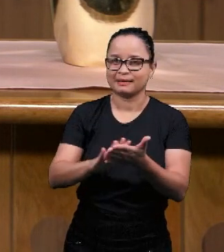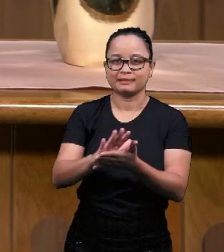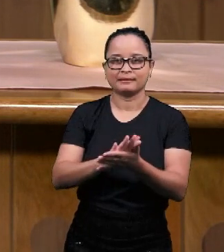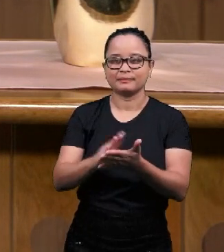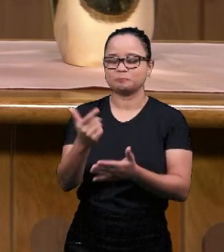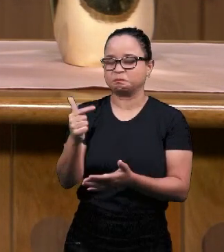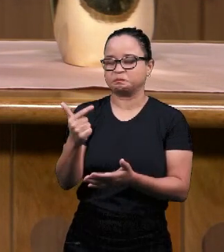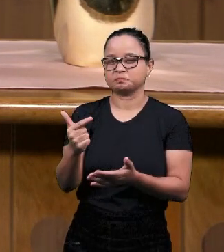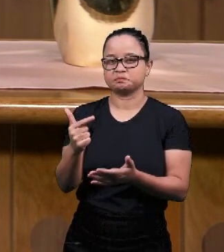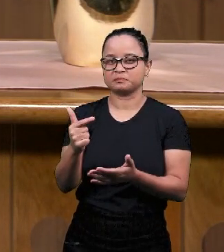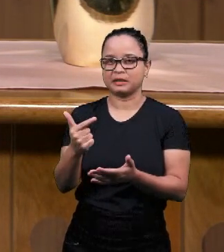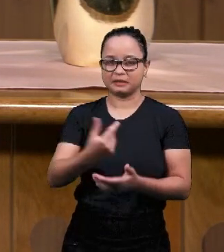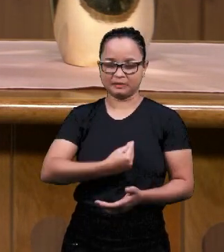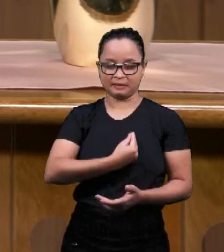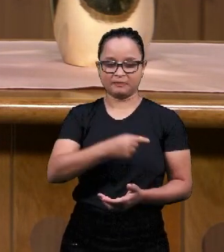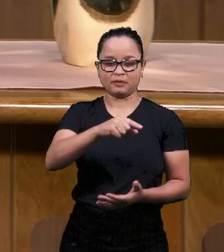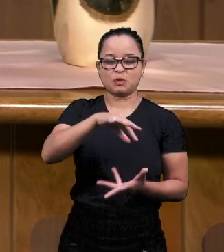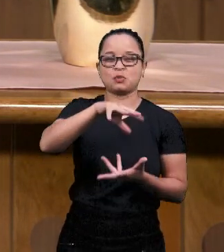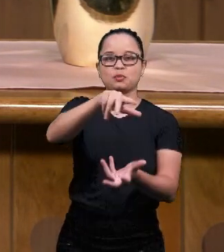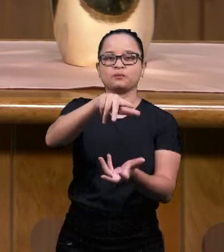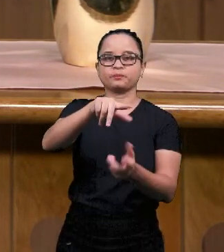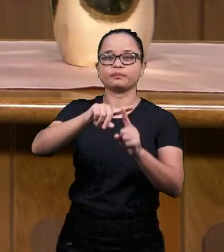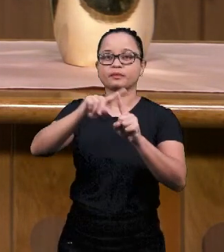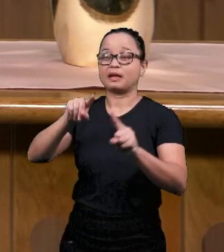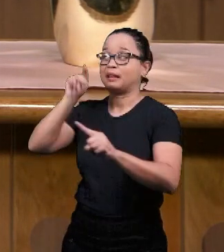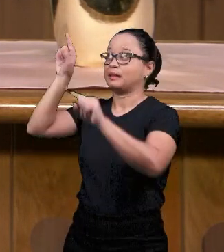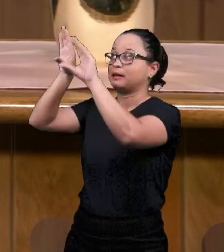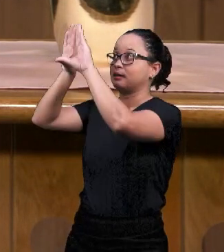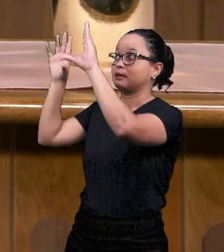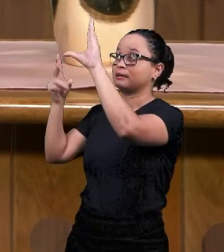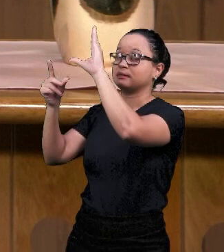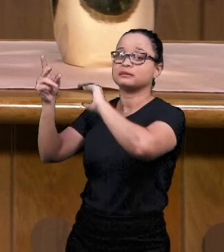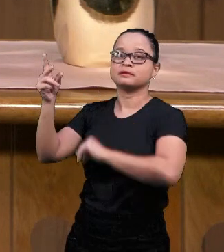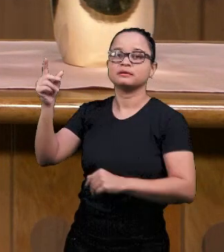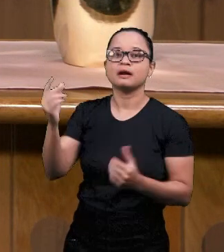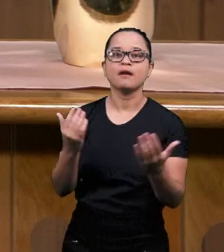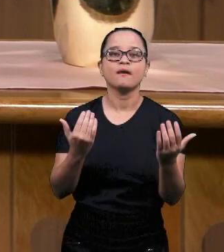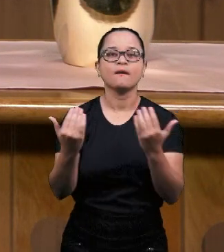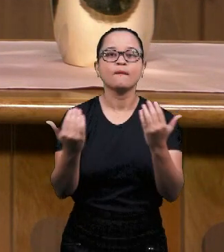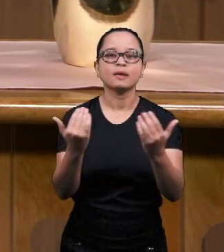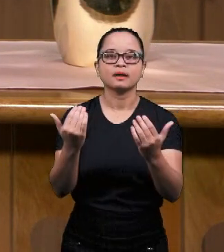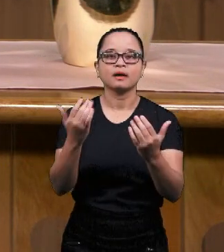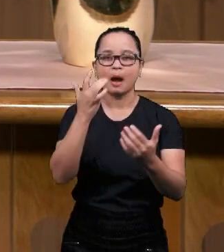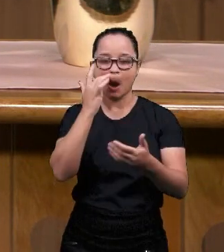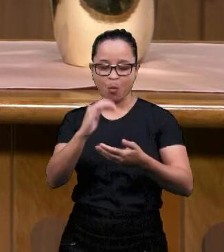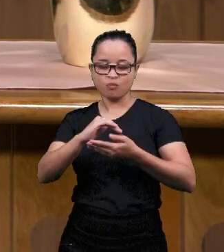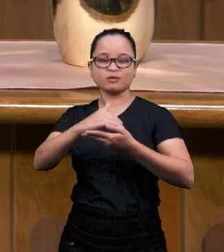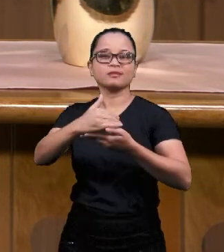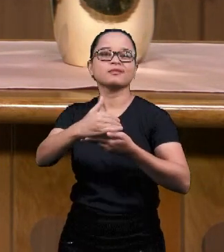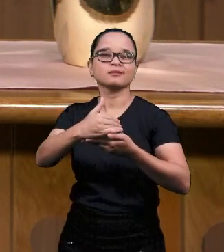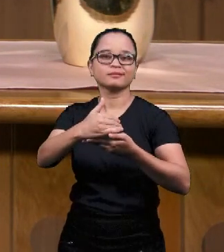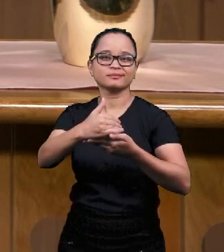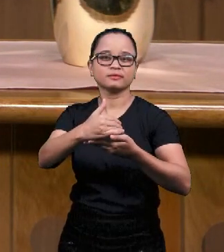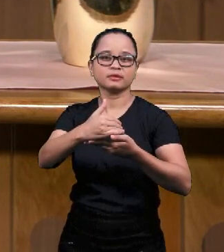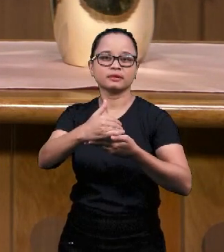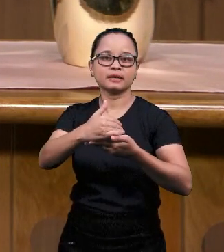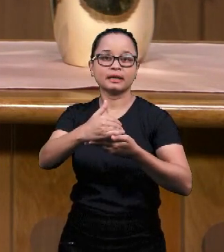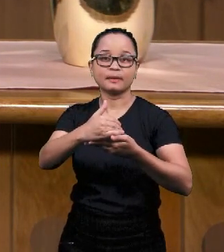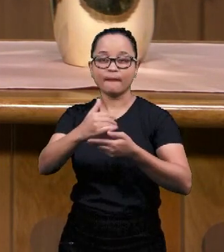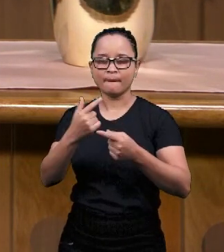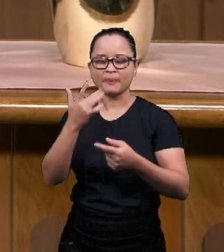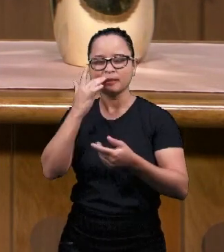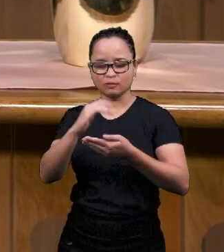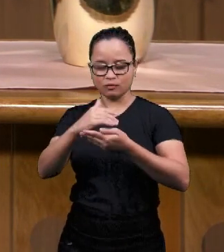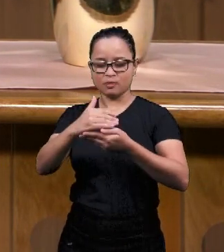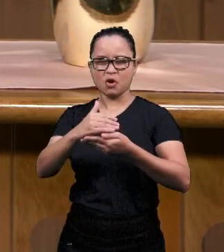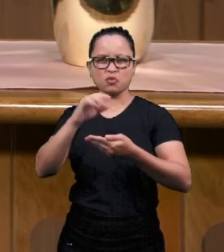чем сравнить в этой жизни, в этом мире. Царствие Божье подобно сокровищу. И это сокровище, оно